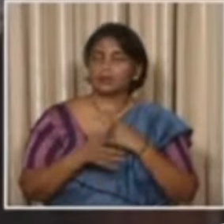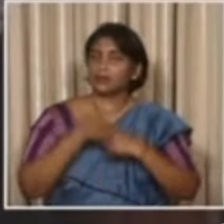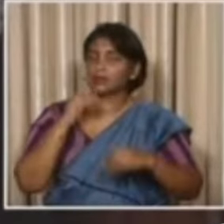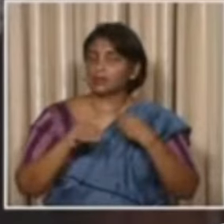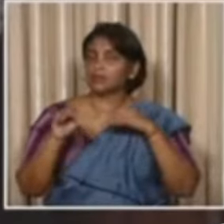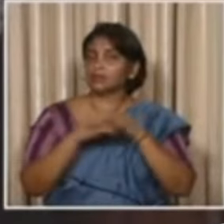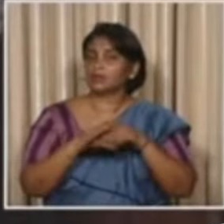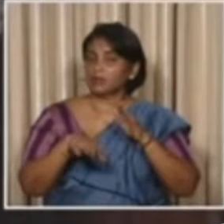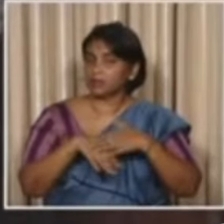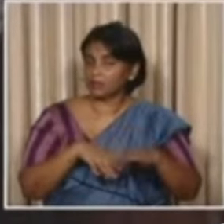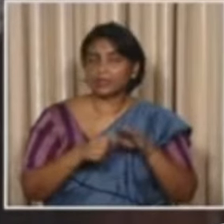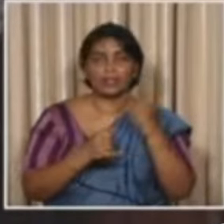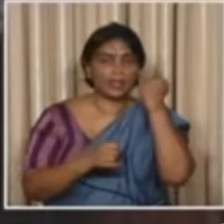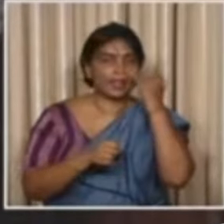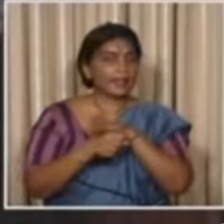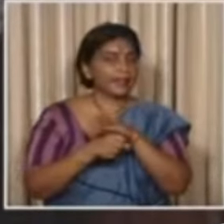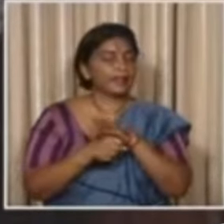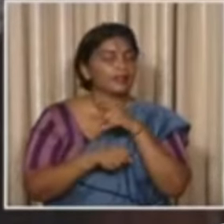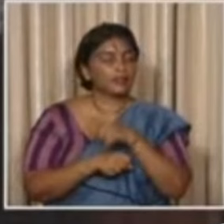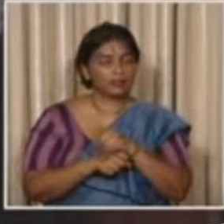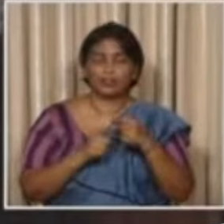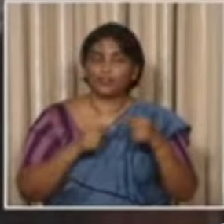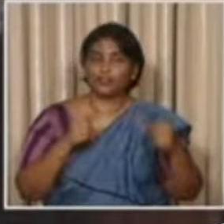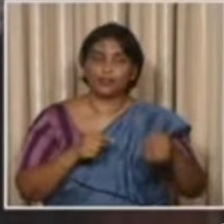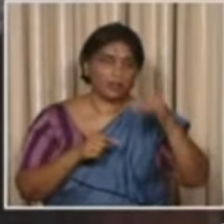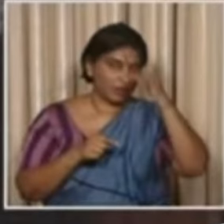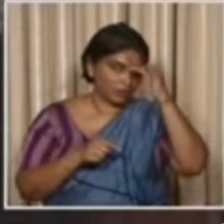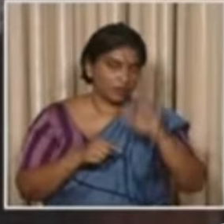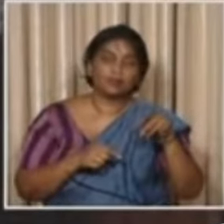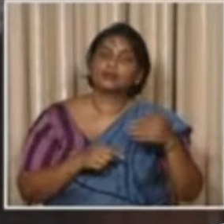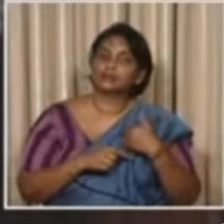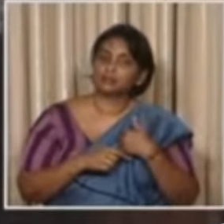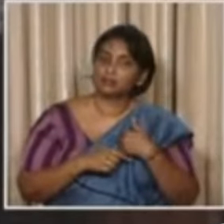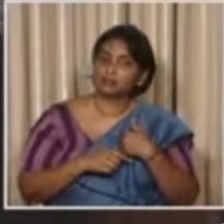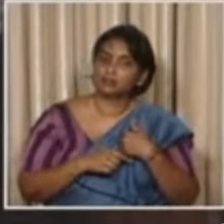මැතිවරණයකට මුහුණ දී කැකිරාව ප්‍රාදේශීය සභාවේ විපක්ෂ නායකවරයා ලෙස මා